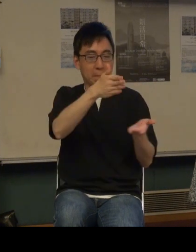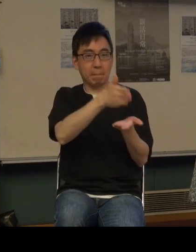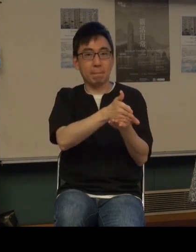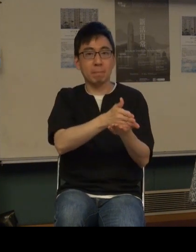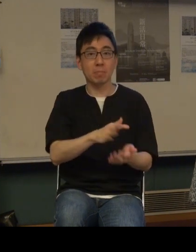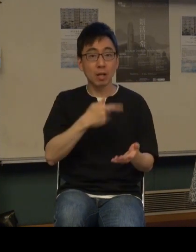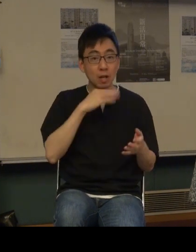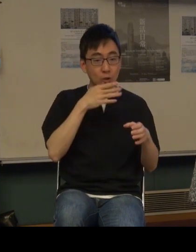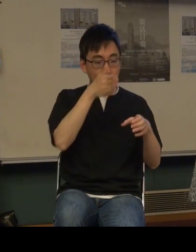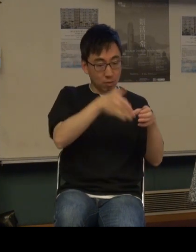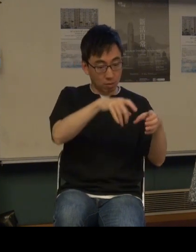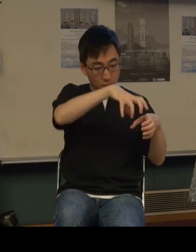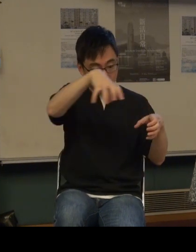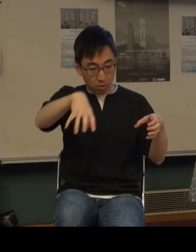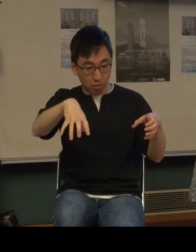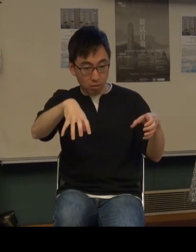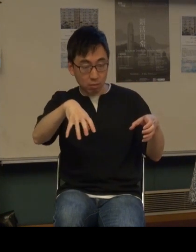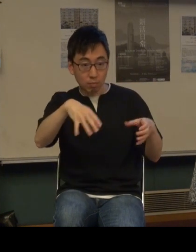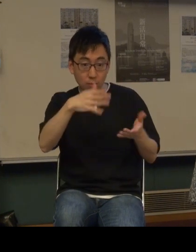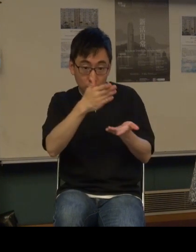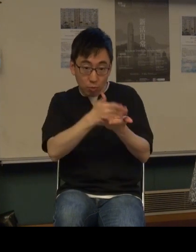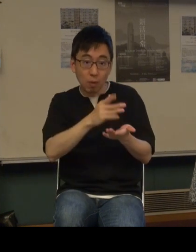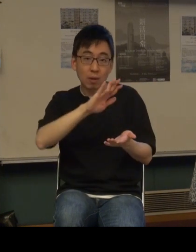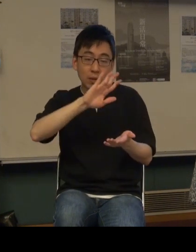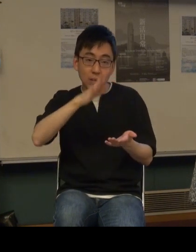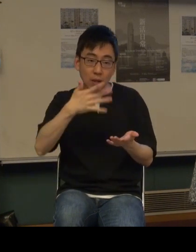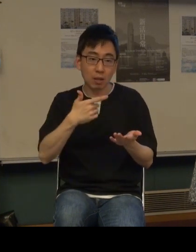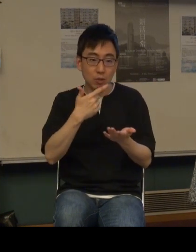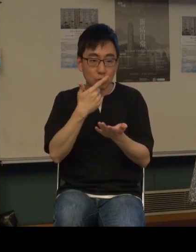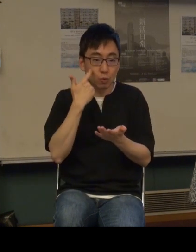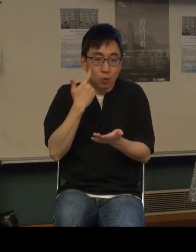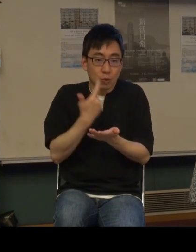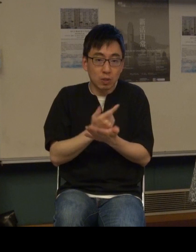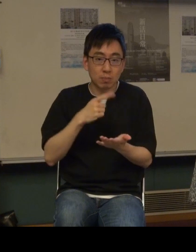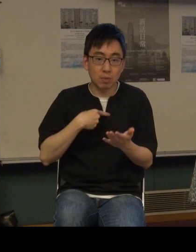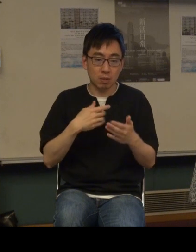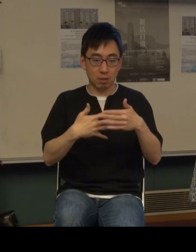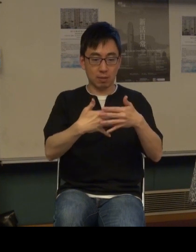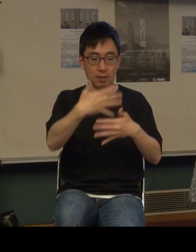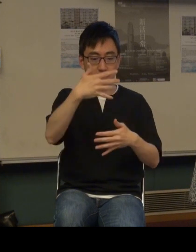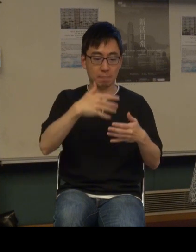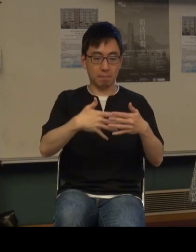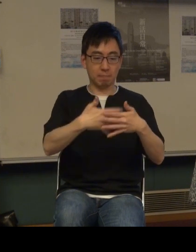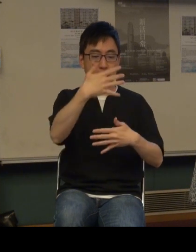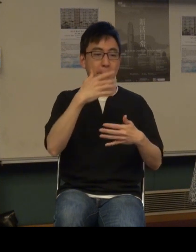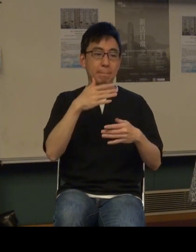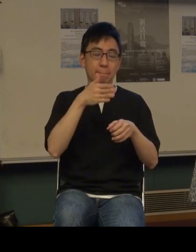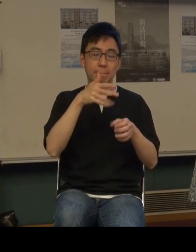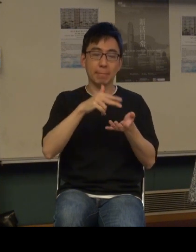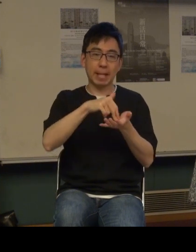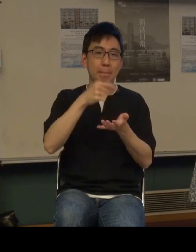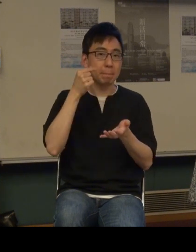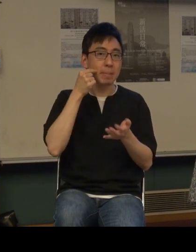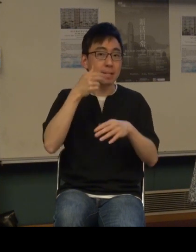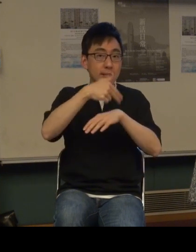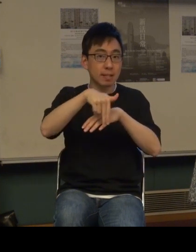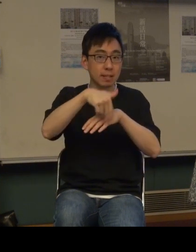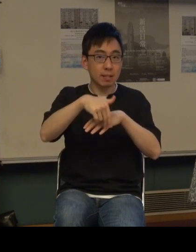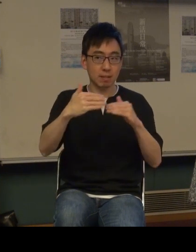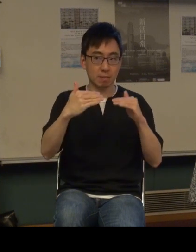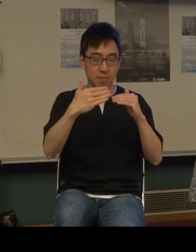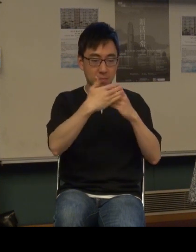但係唔對稱得嚟咧，其實佢又好著重咧個立面嘅設計咧係好有規律嘅。因為咧現代主義其中一樣咧就